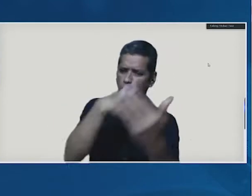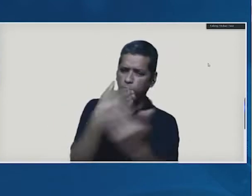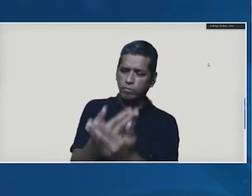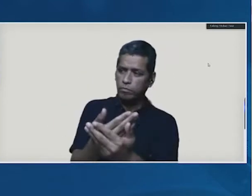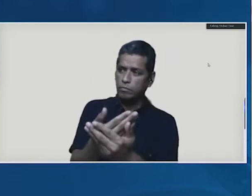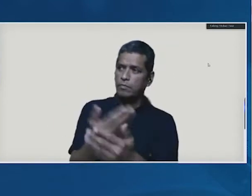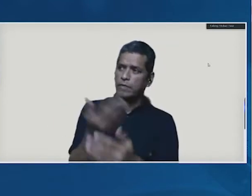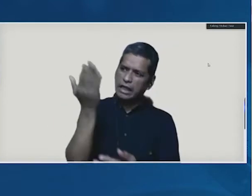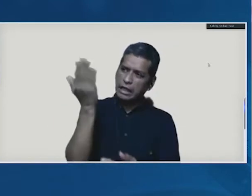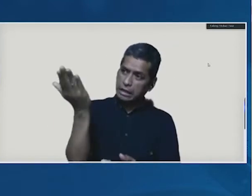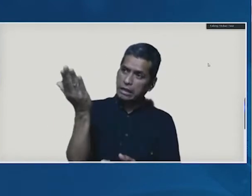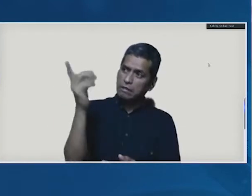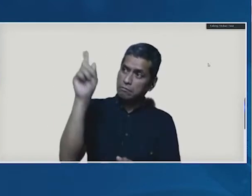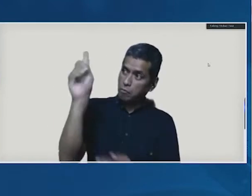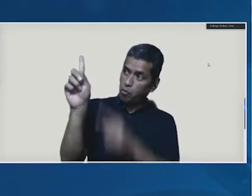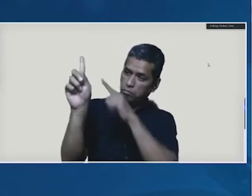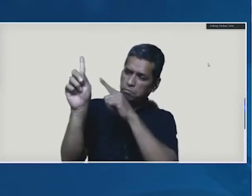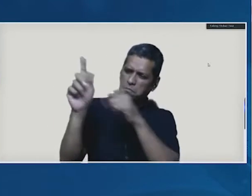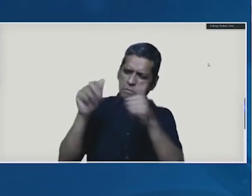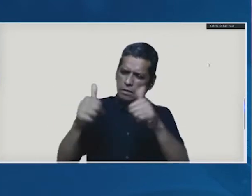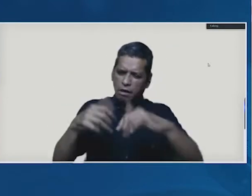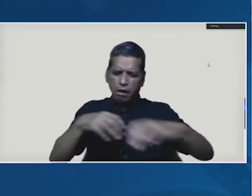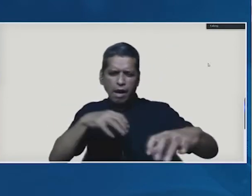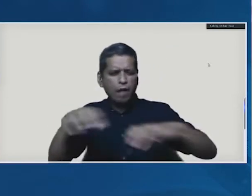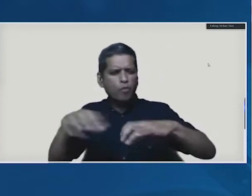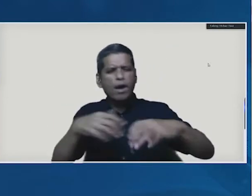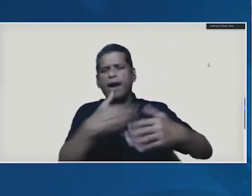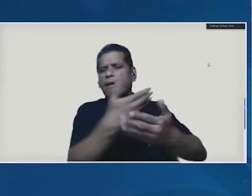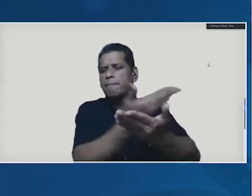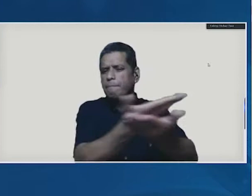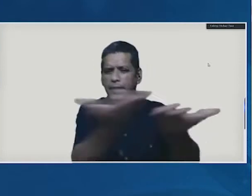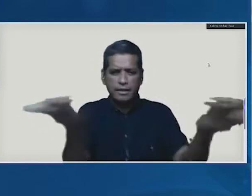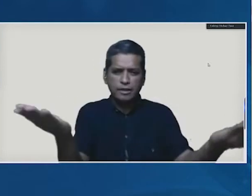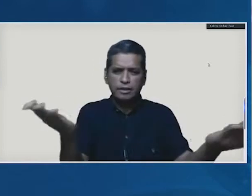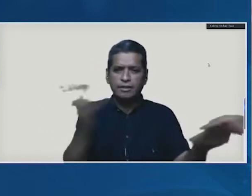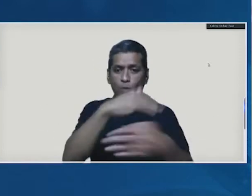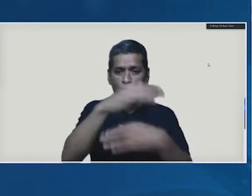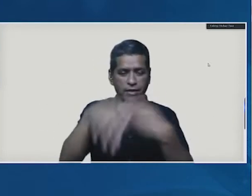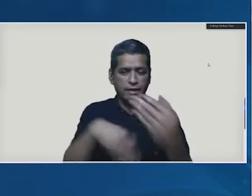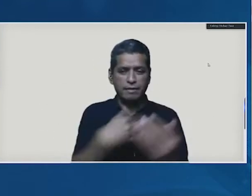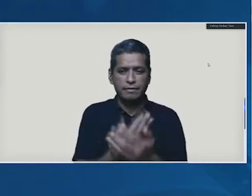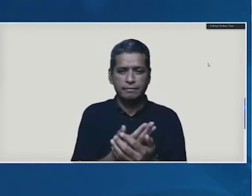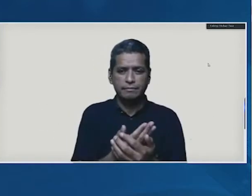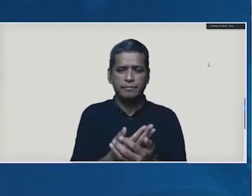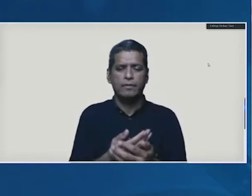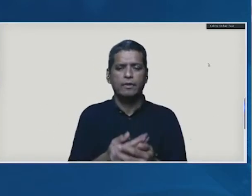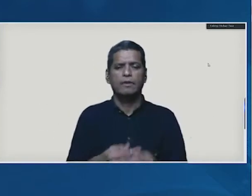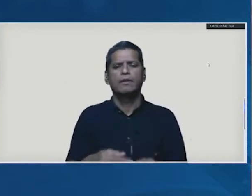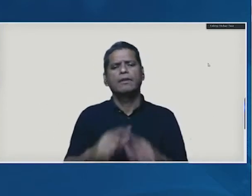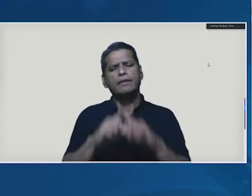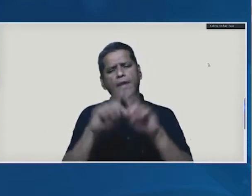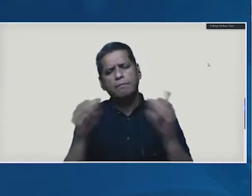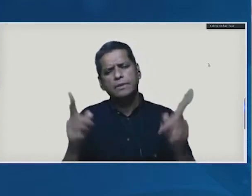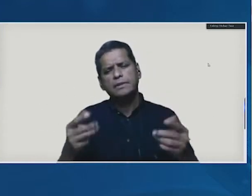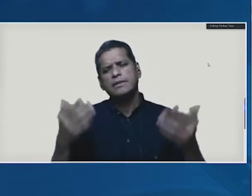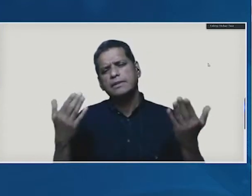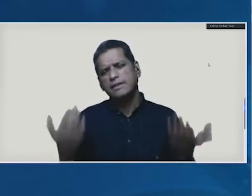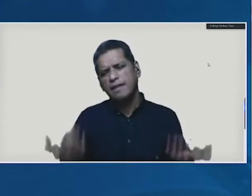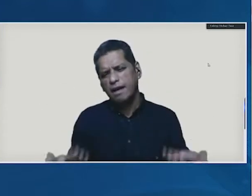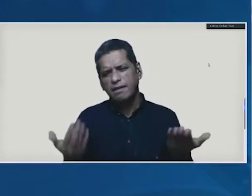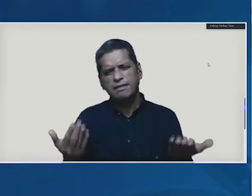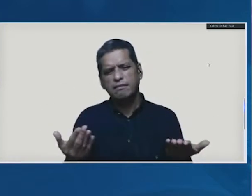melakukan segala perkara perkara yang mustahil namun sayangnya mereka tidak ada